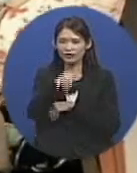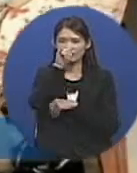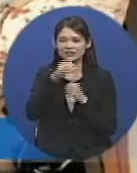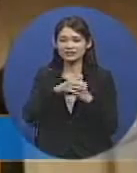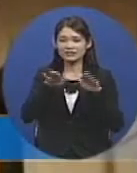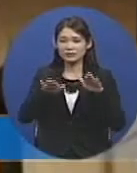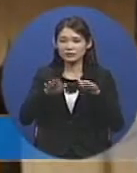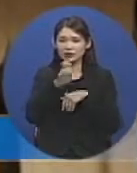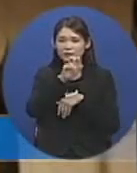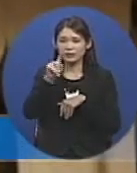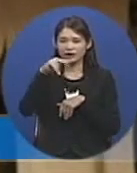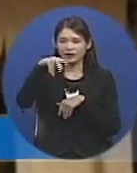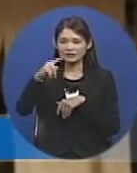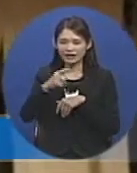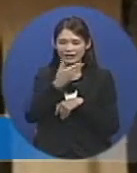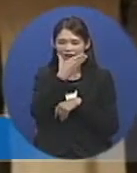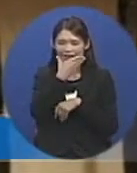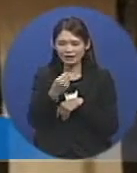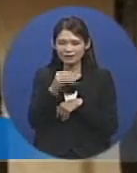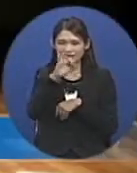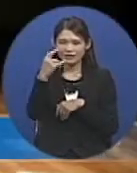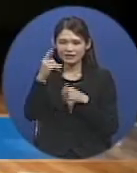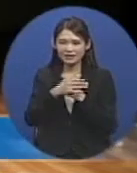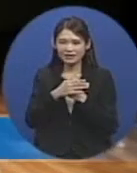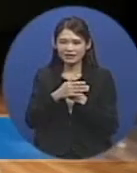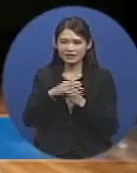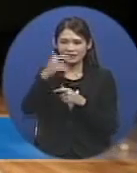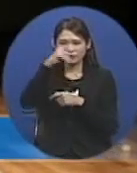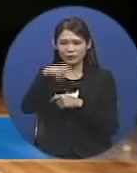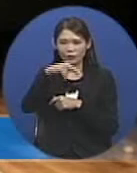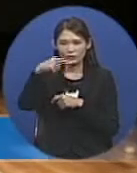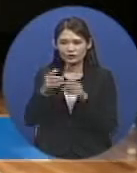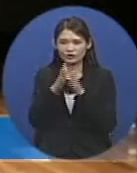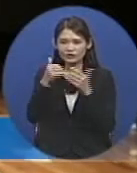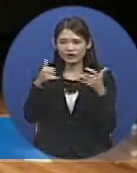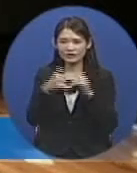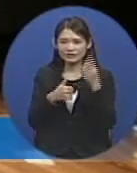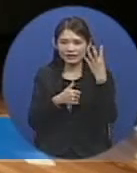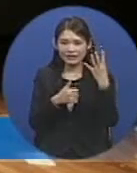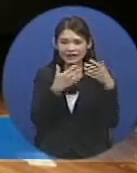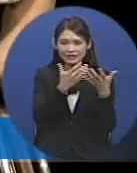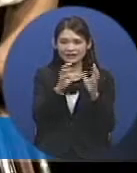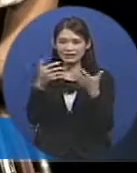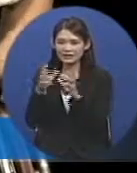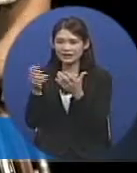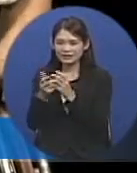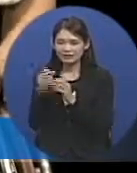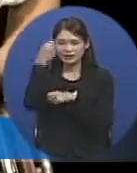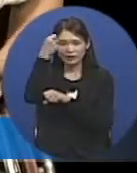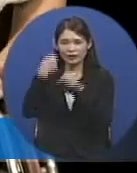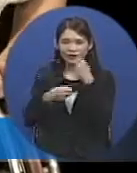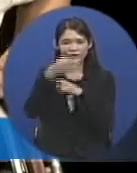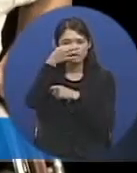연극제에서는 극단 마산의 해피엔딩을 시작으로 햇빛촌, 녹두, 서툰 사람들 등 모두 네 팀이 순차적으로 무대에 올라